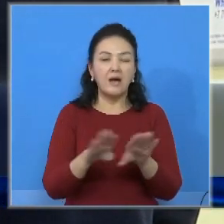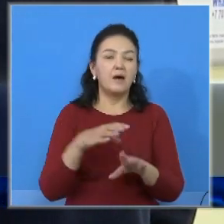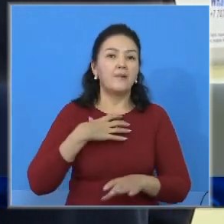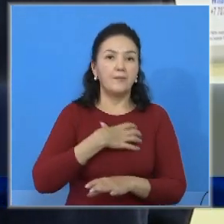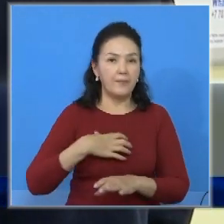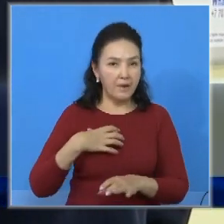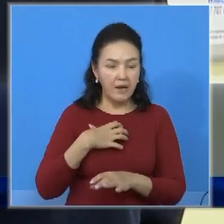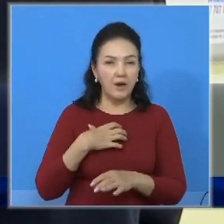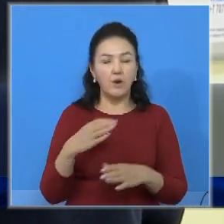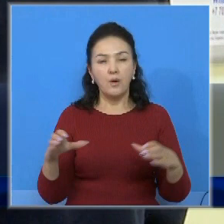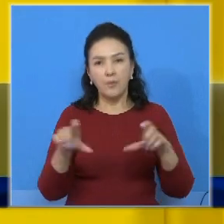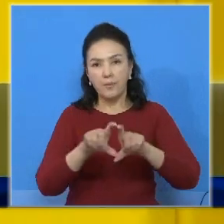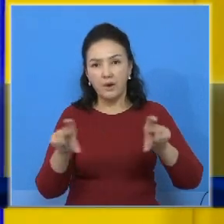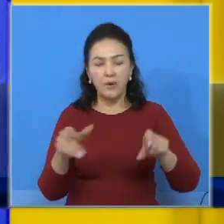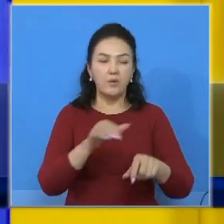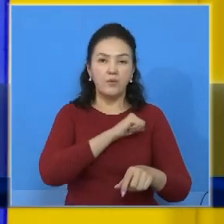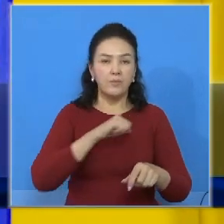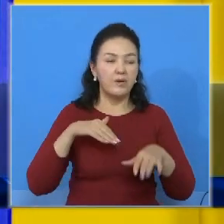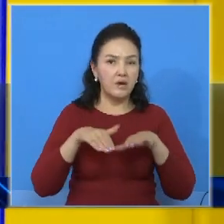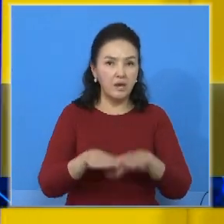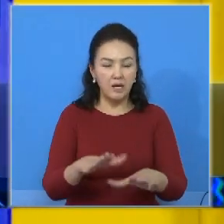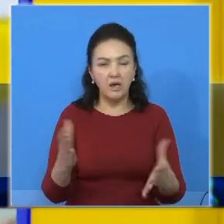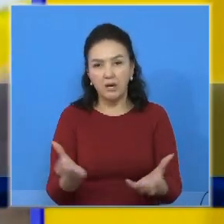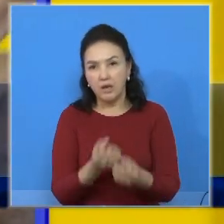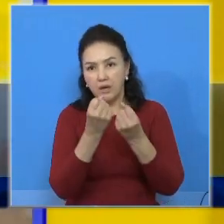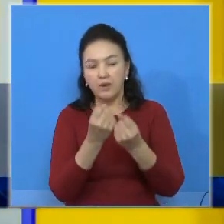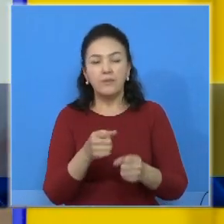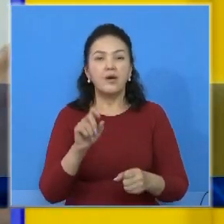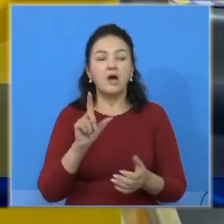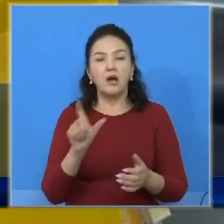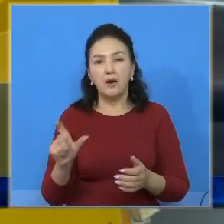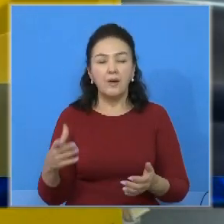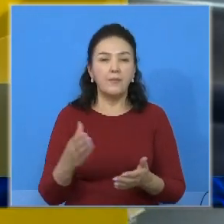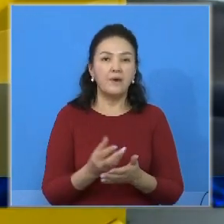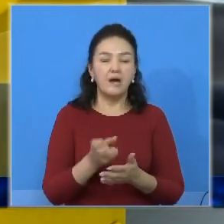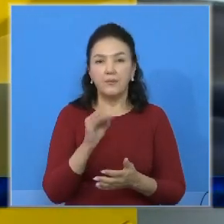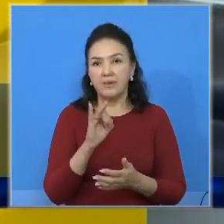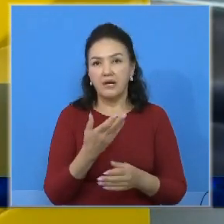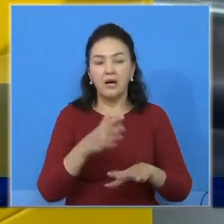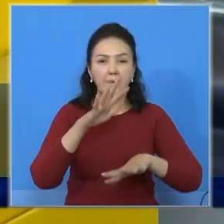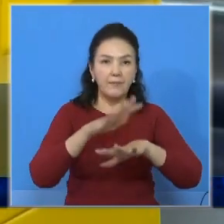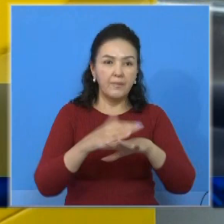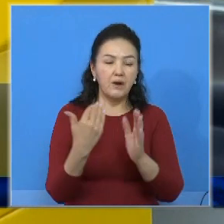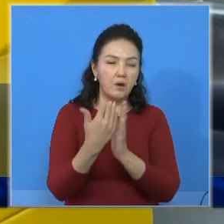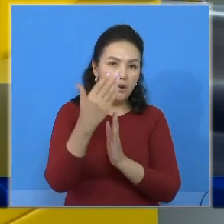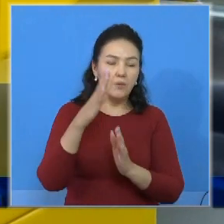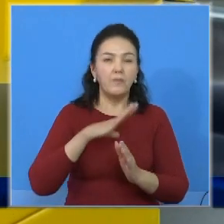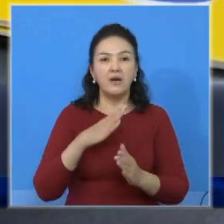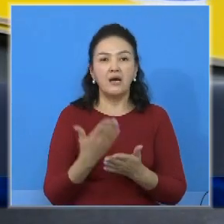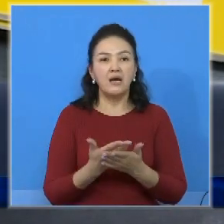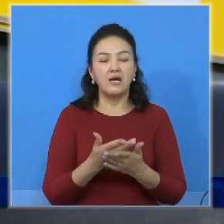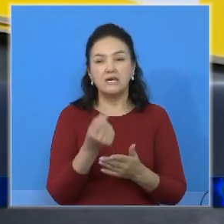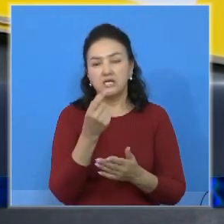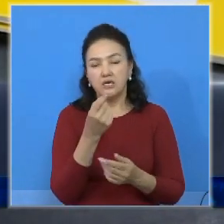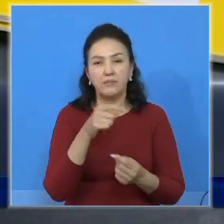маңызды салаларда қоғамның өзекті мәселелерін шешуге ықпал ететін клиенттердің табысы бұл банктің жоғары жетістігі.